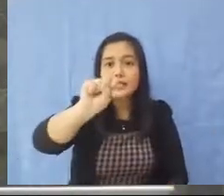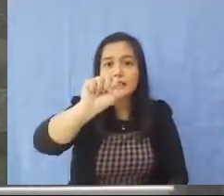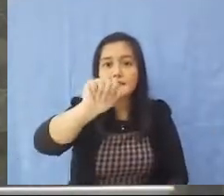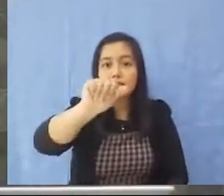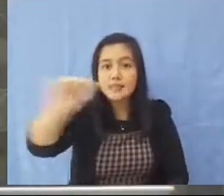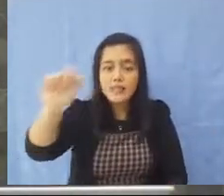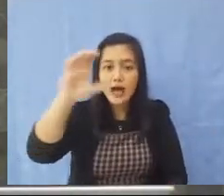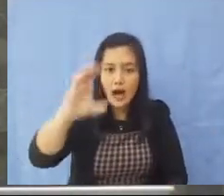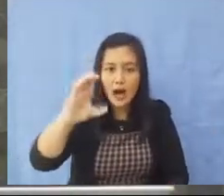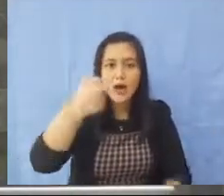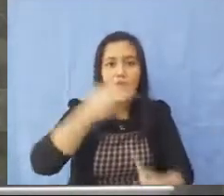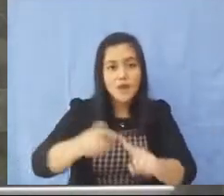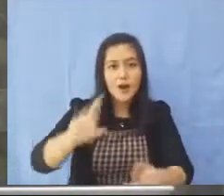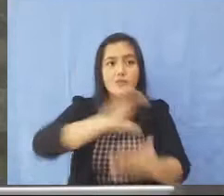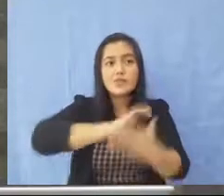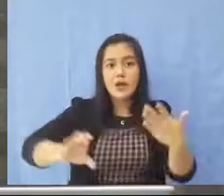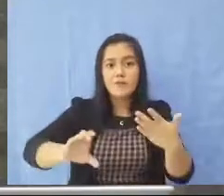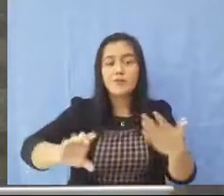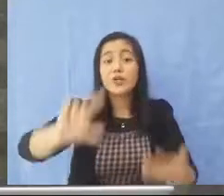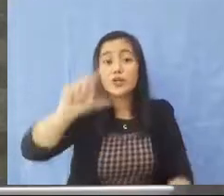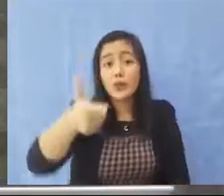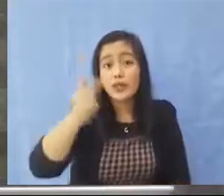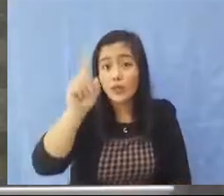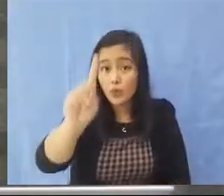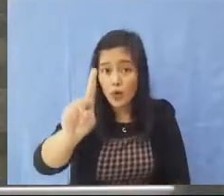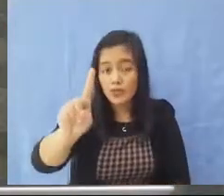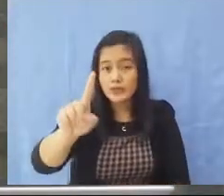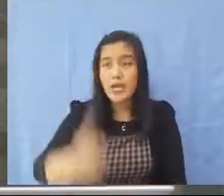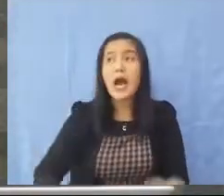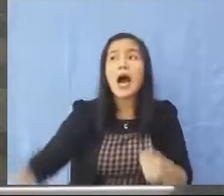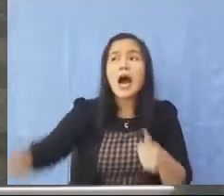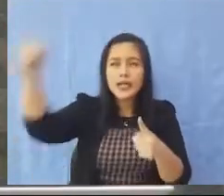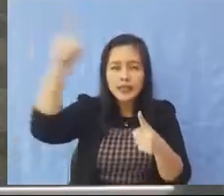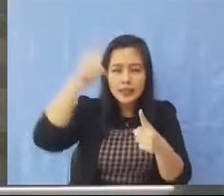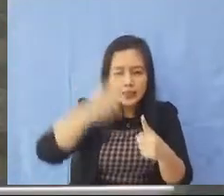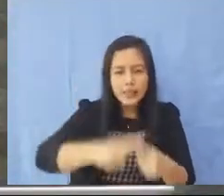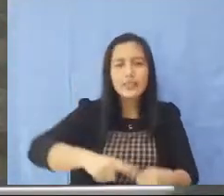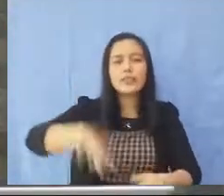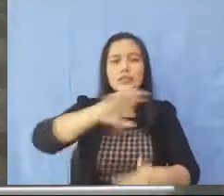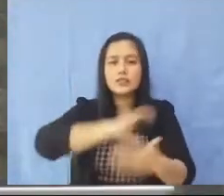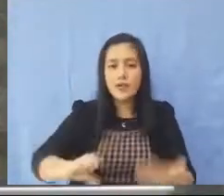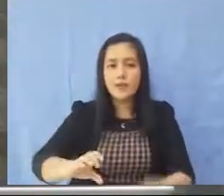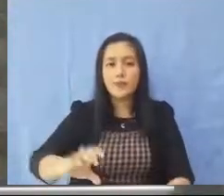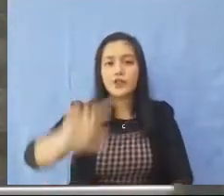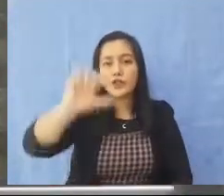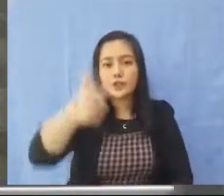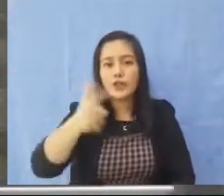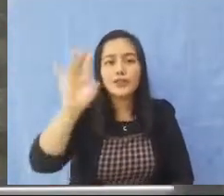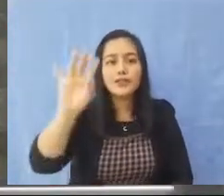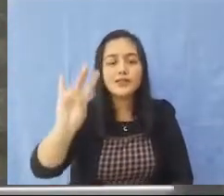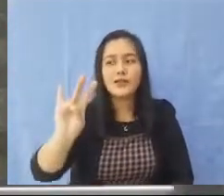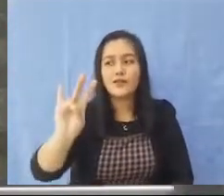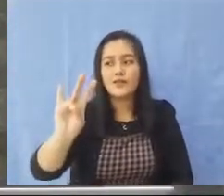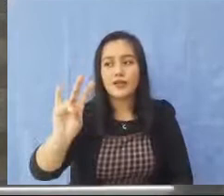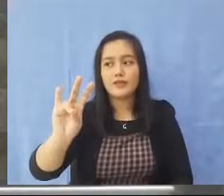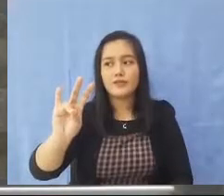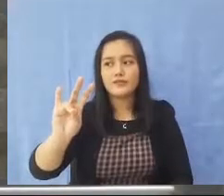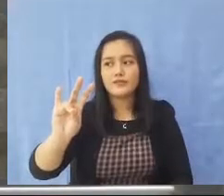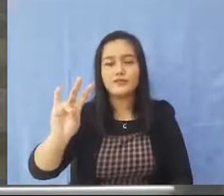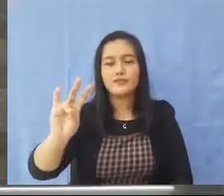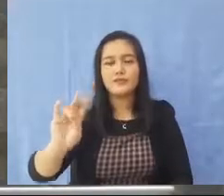chapter 27. And of course, pag gusto naman ninyong alamin ang history ni